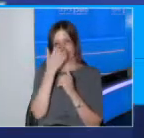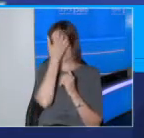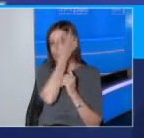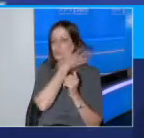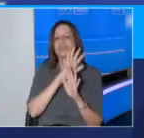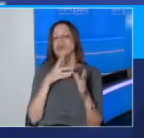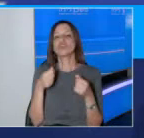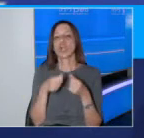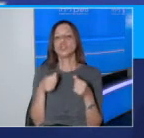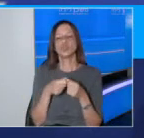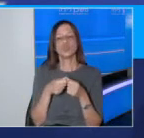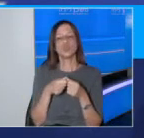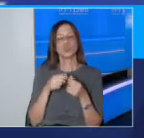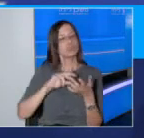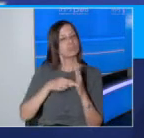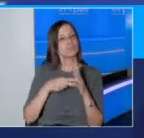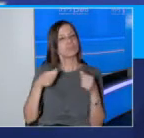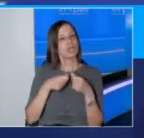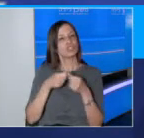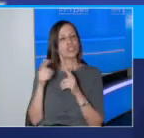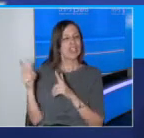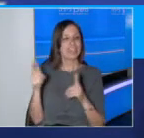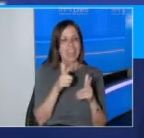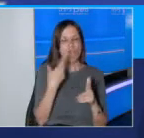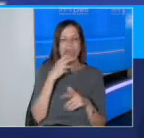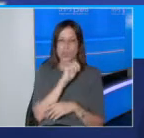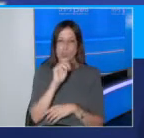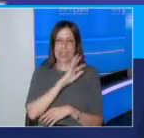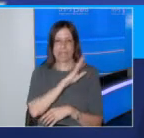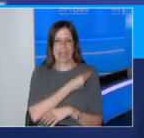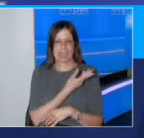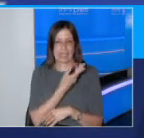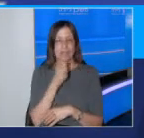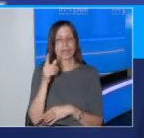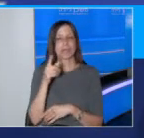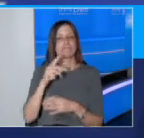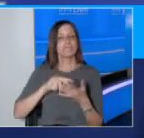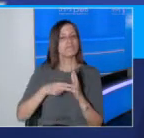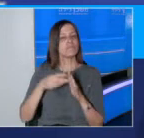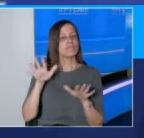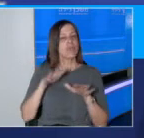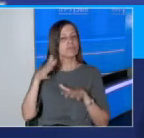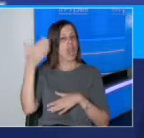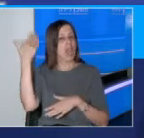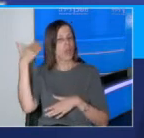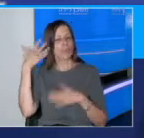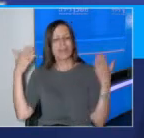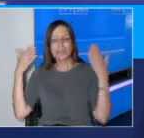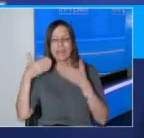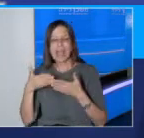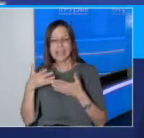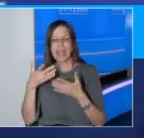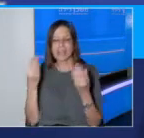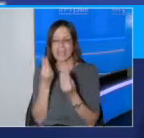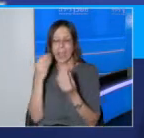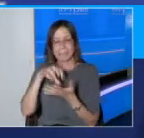בכל הקשור למדיניותנו כלפי טרור ובכלל הנושא הפלסטיני, הרי שמדיניות הממשלה הקודמת התמקדה בעיקרון